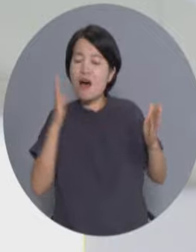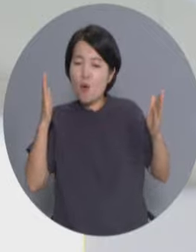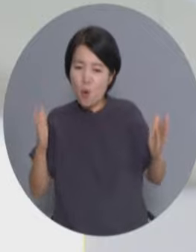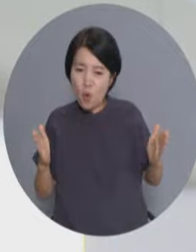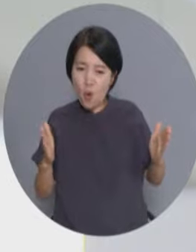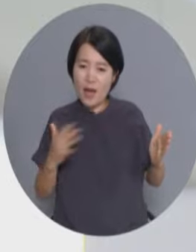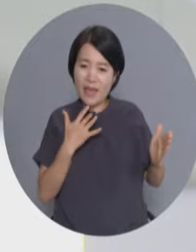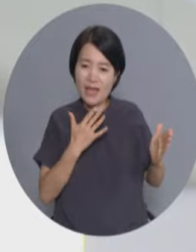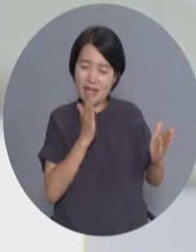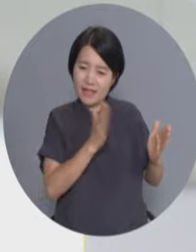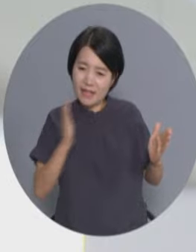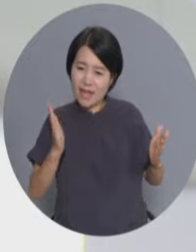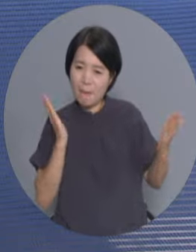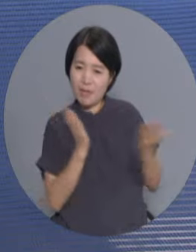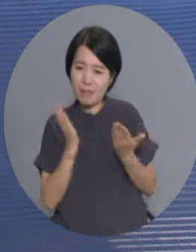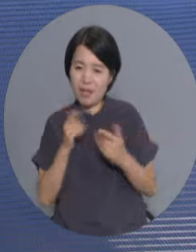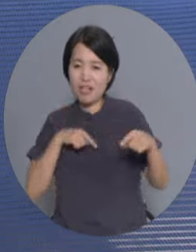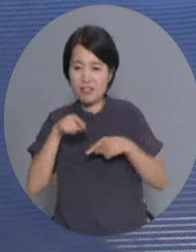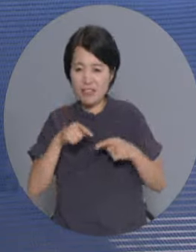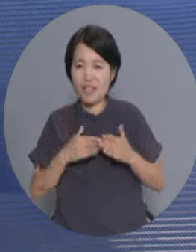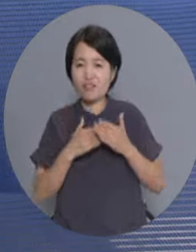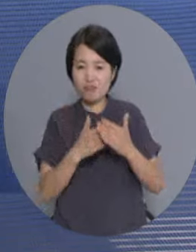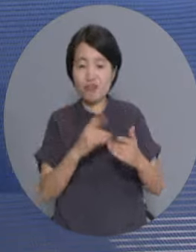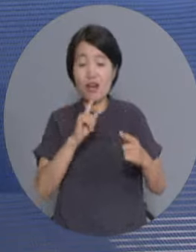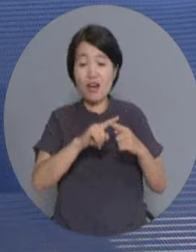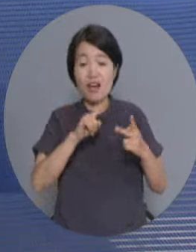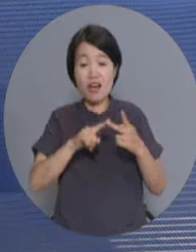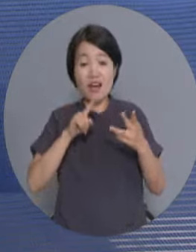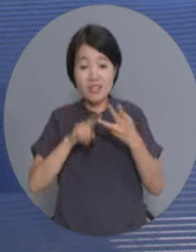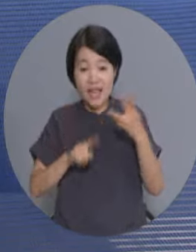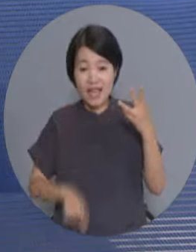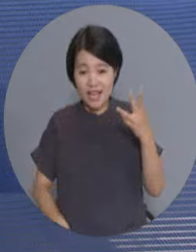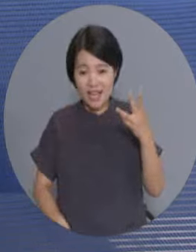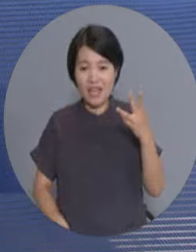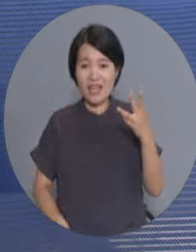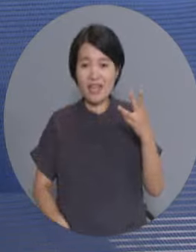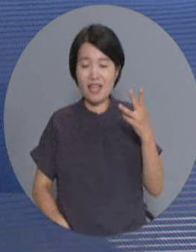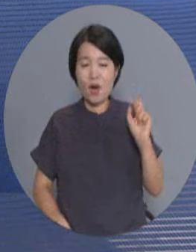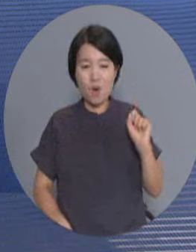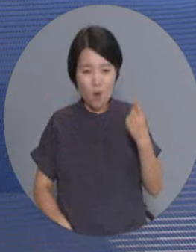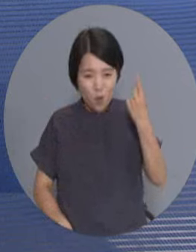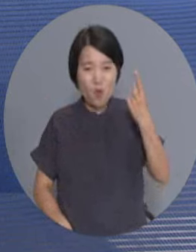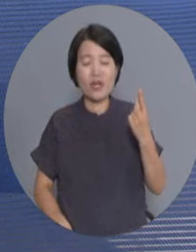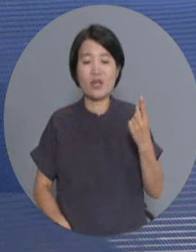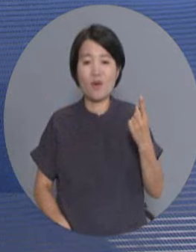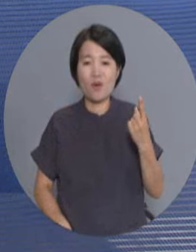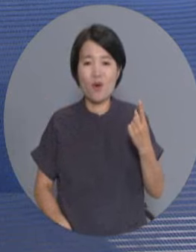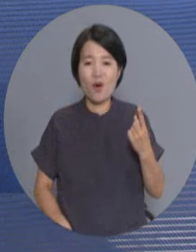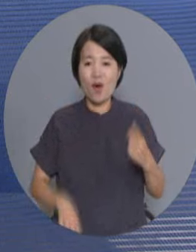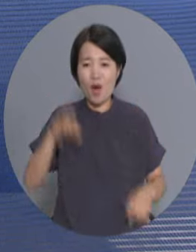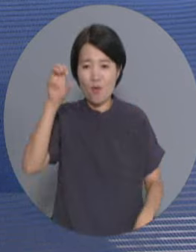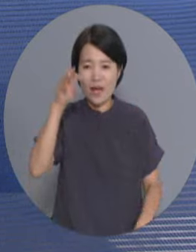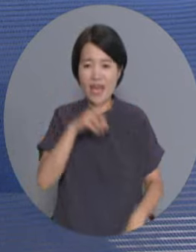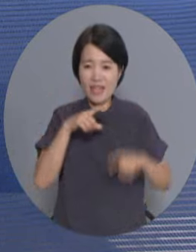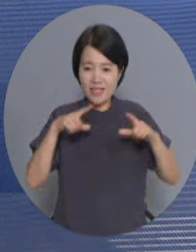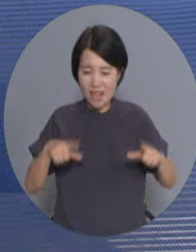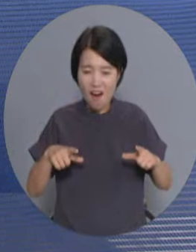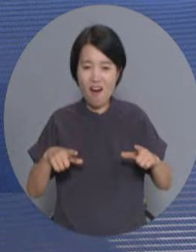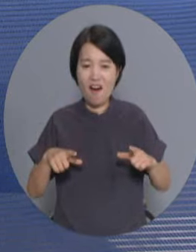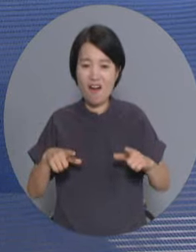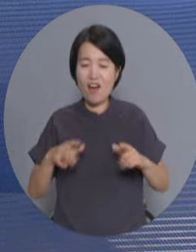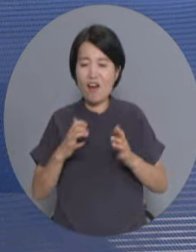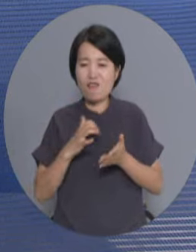것으로 평가하고 있습니다. 일자리, 주택, 그리고 복지시체 이 세 가지가 맞물려서 딱 광양시에 맞게 떨어진